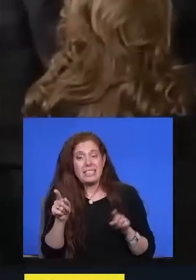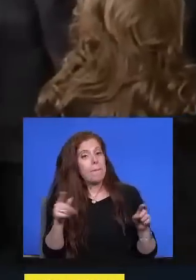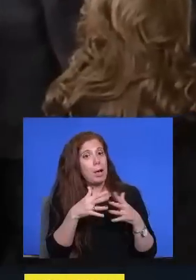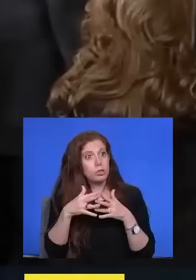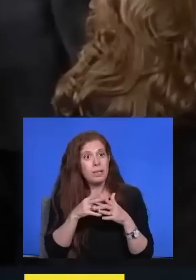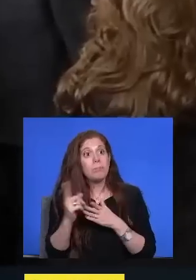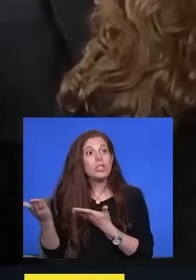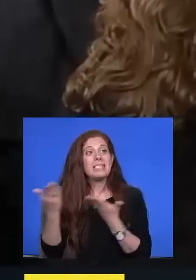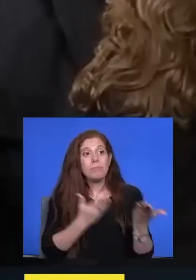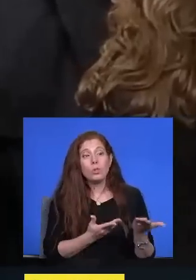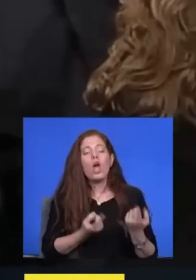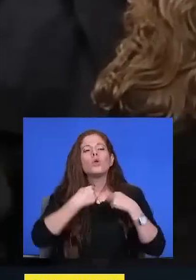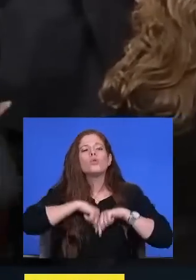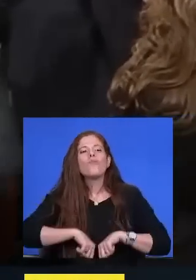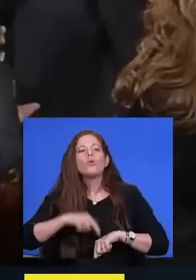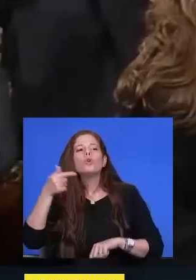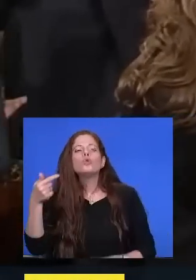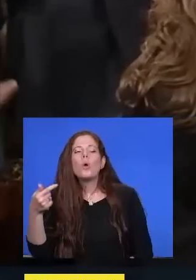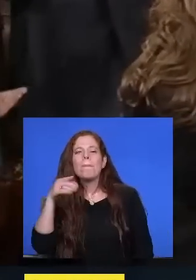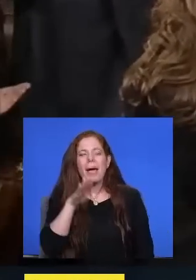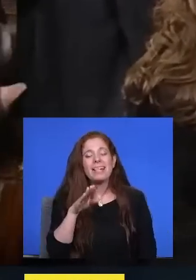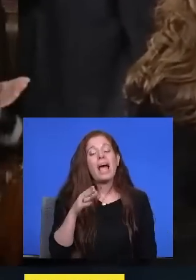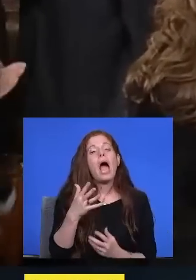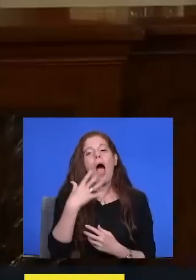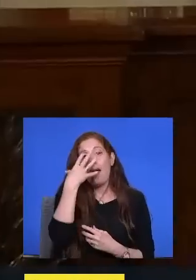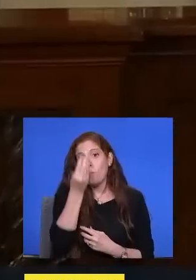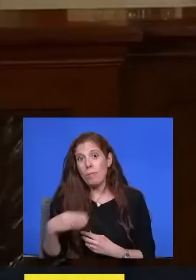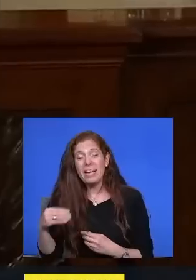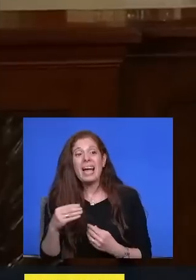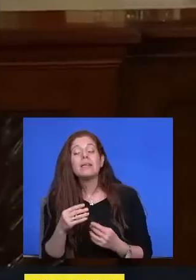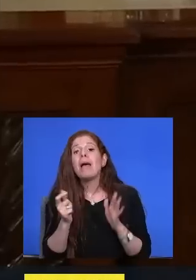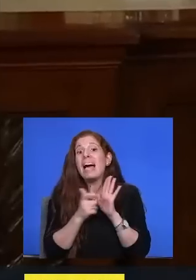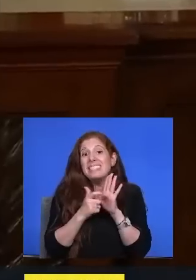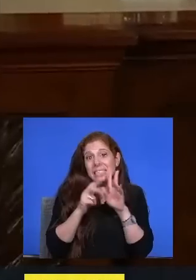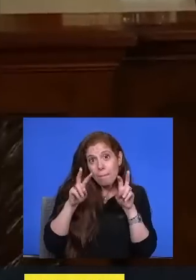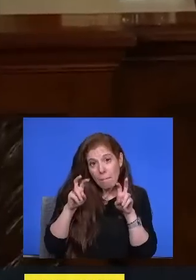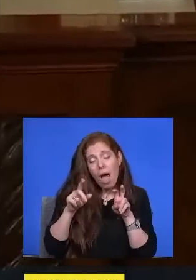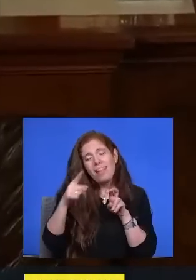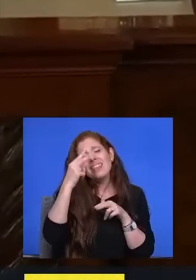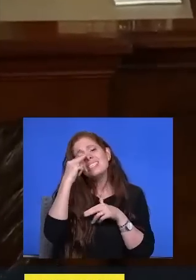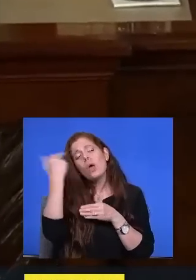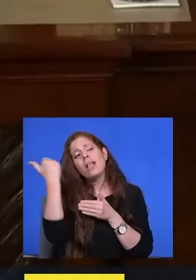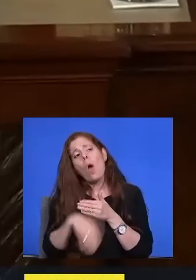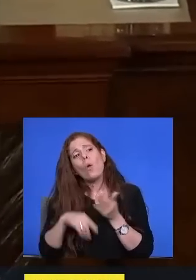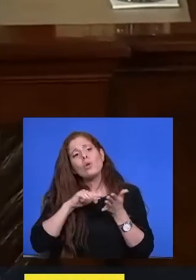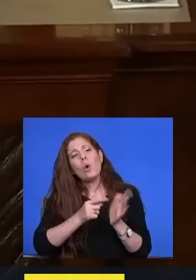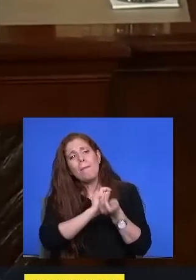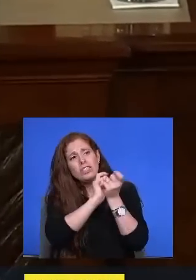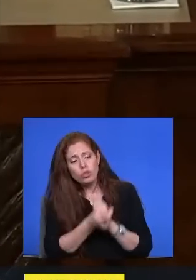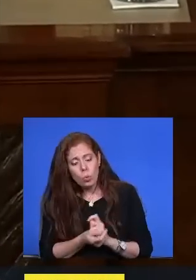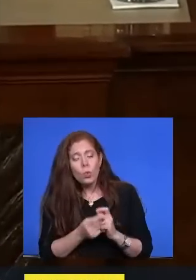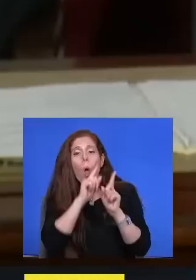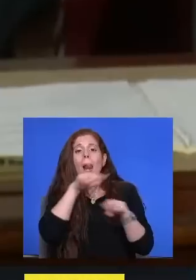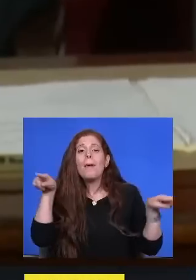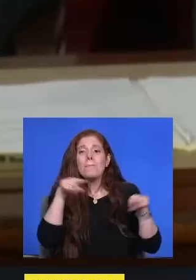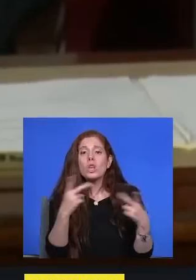ראש בית הנבחרים, ג'ון ביינר הרפובליקני. התירוץ הרשמי לנאום היה ניסיון אחרון להביא לשינוי או לביטול הסכם הגרעין עם